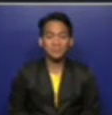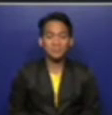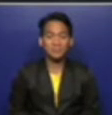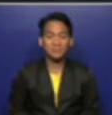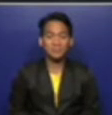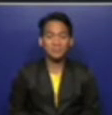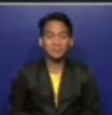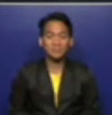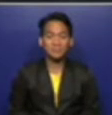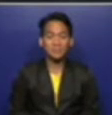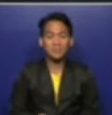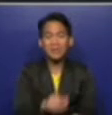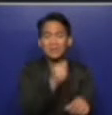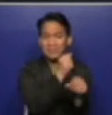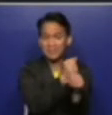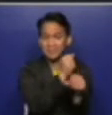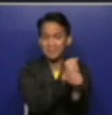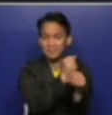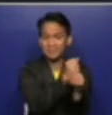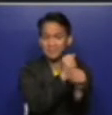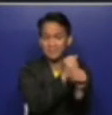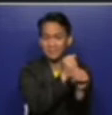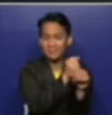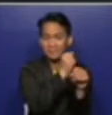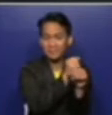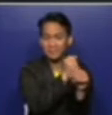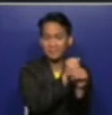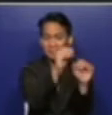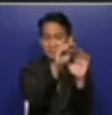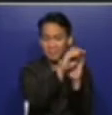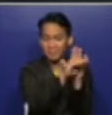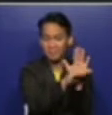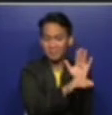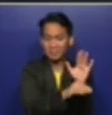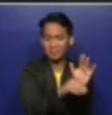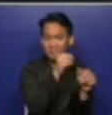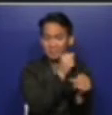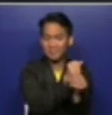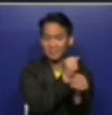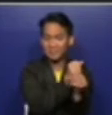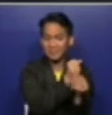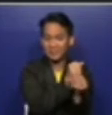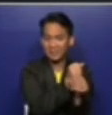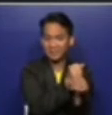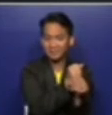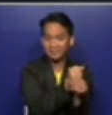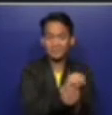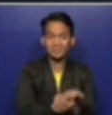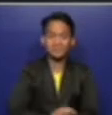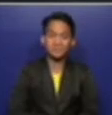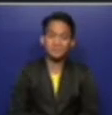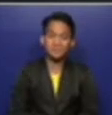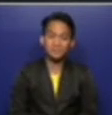การดำเนินการตามข้อเรียกร้องและ